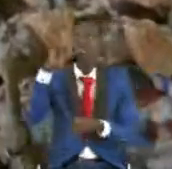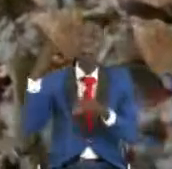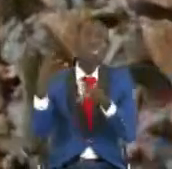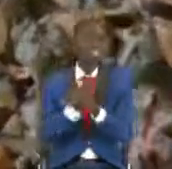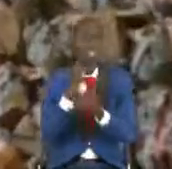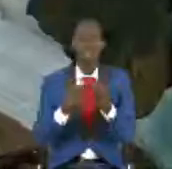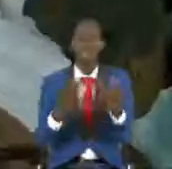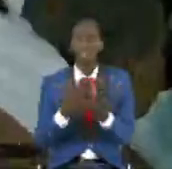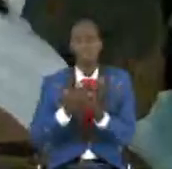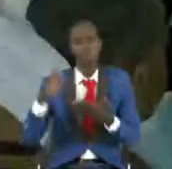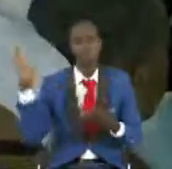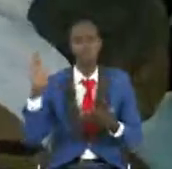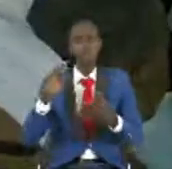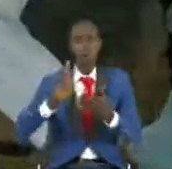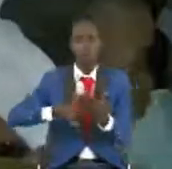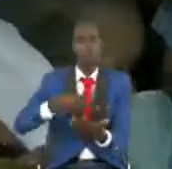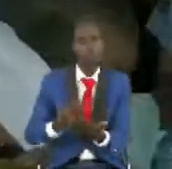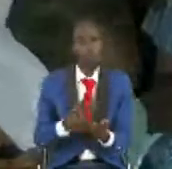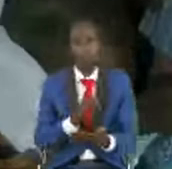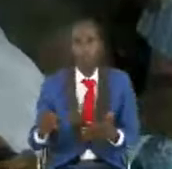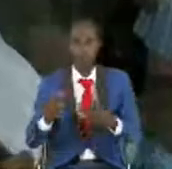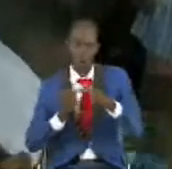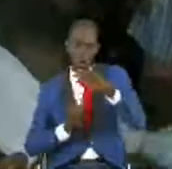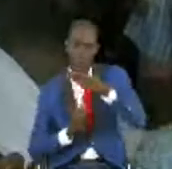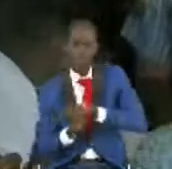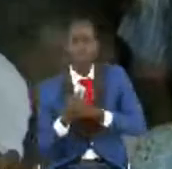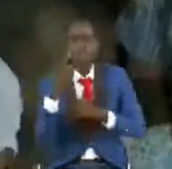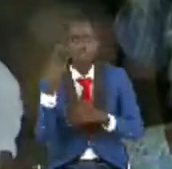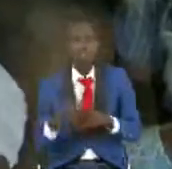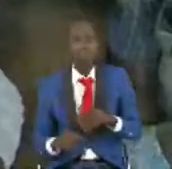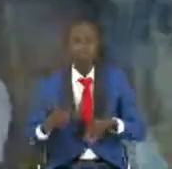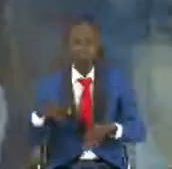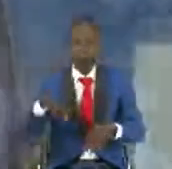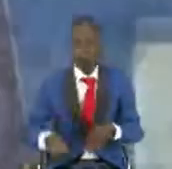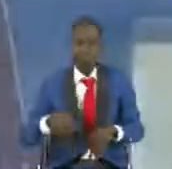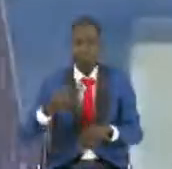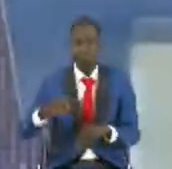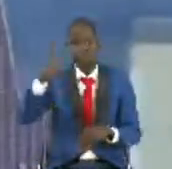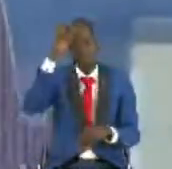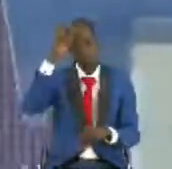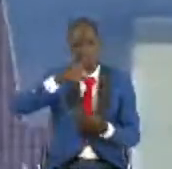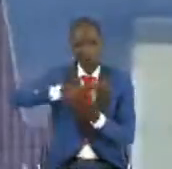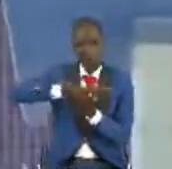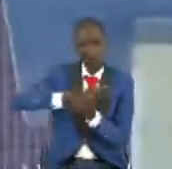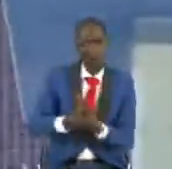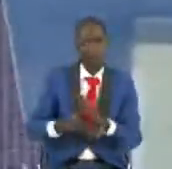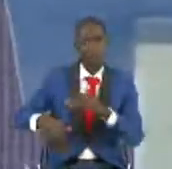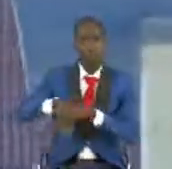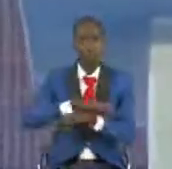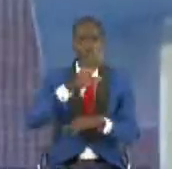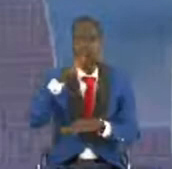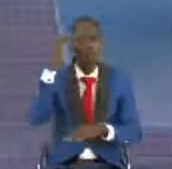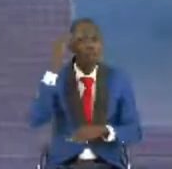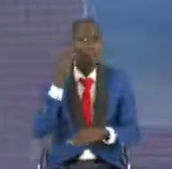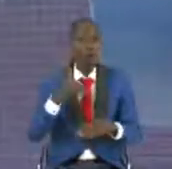porter. La chute, tomber sous le poids du diable qui te piétine